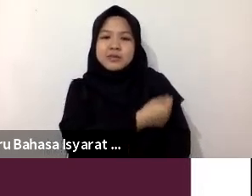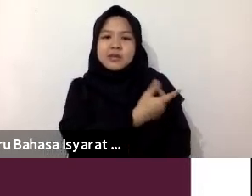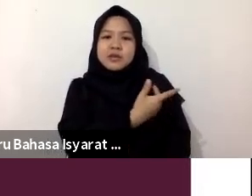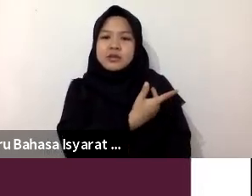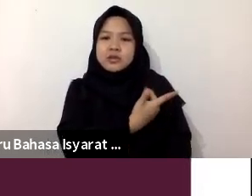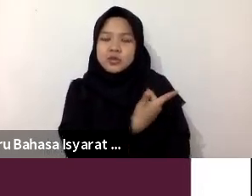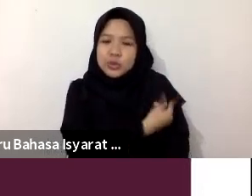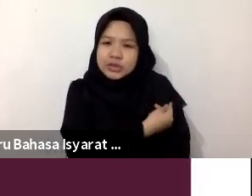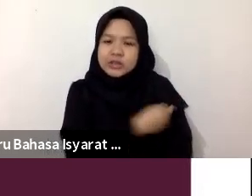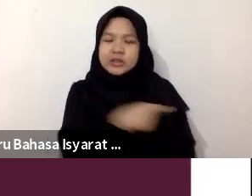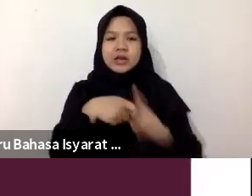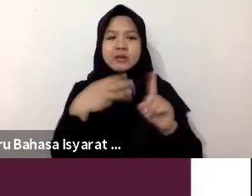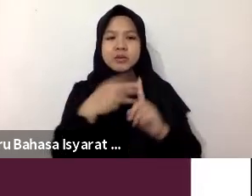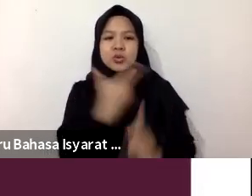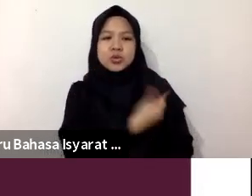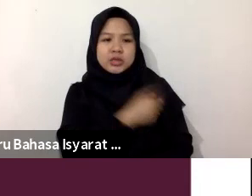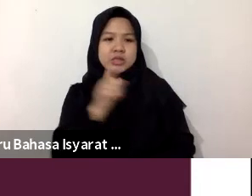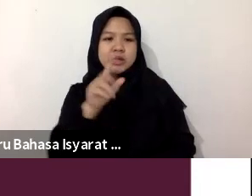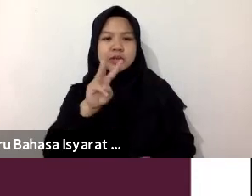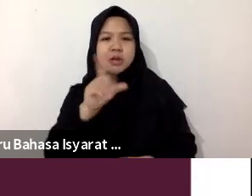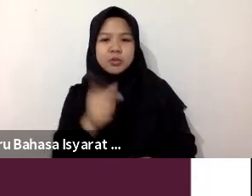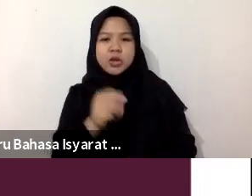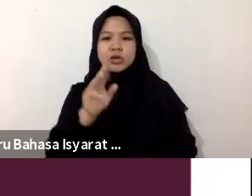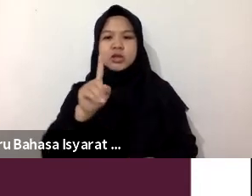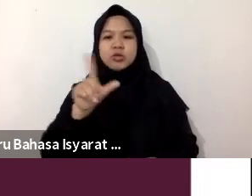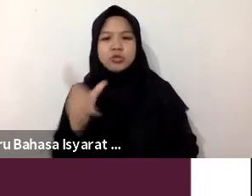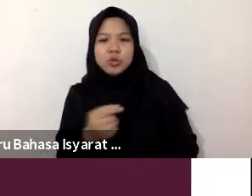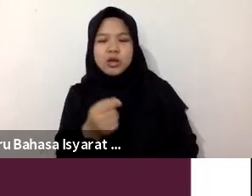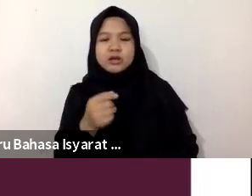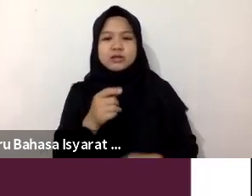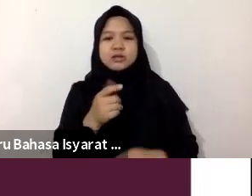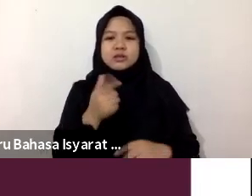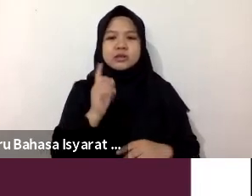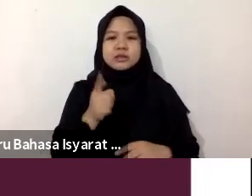mendapatkan KB suntik per 3 bulan, per sebulan karena